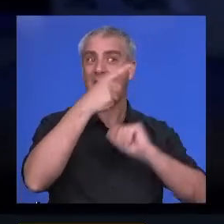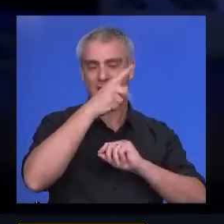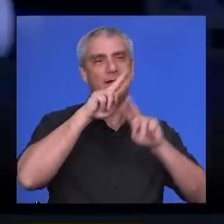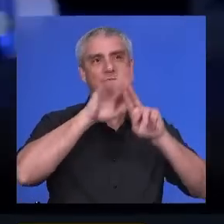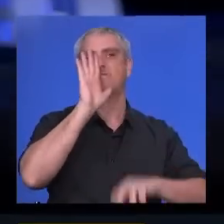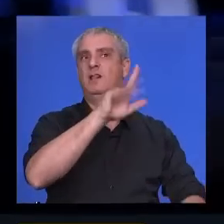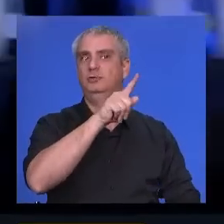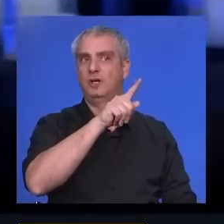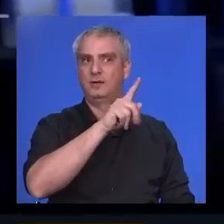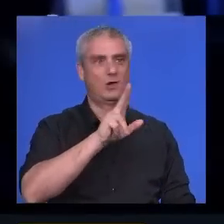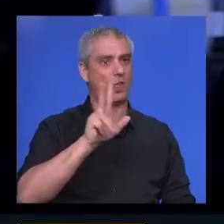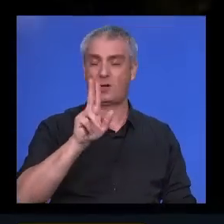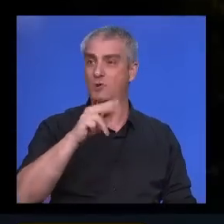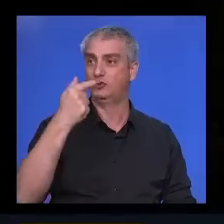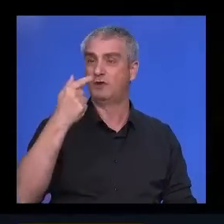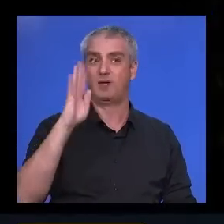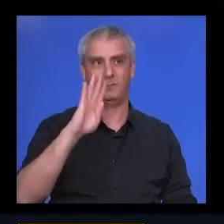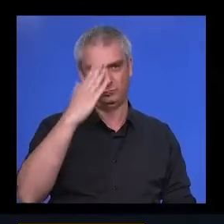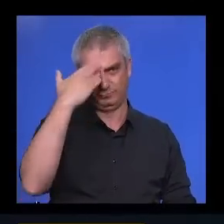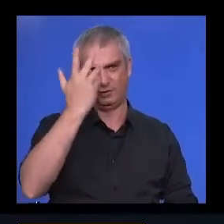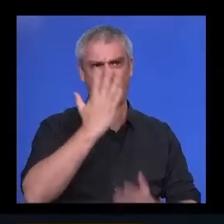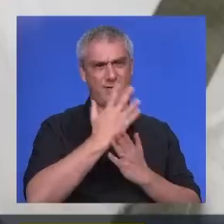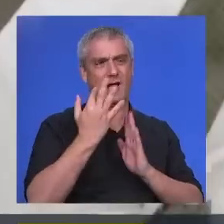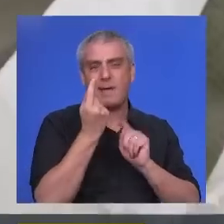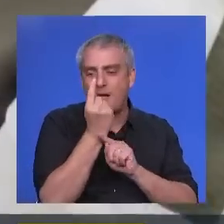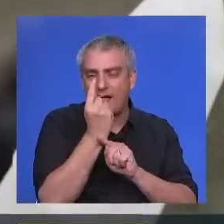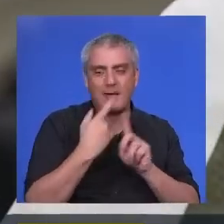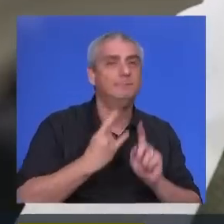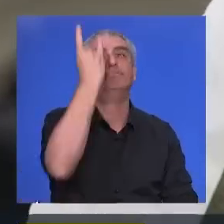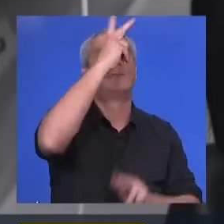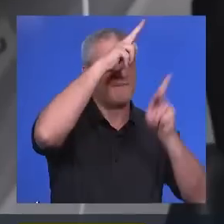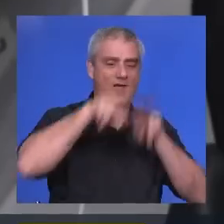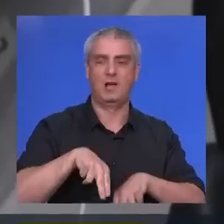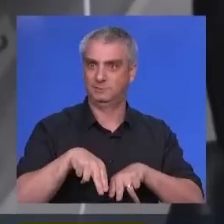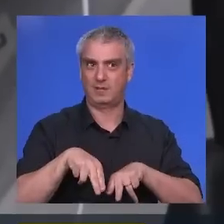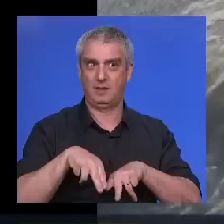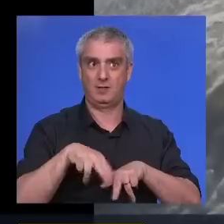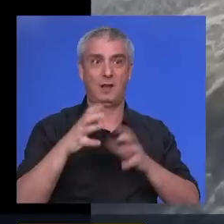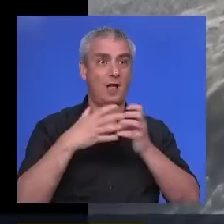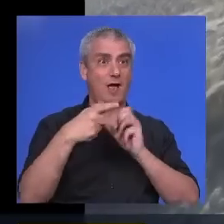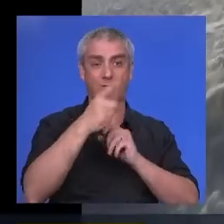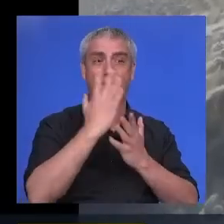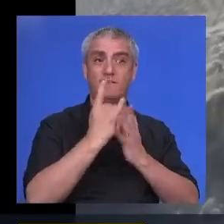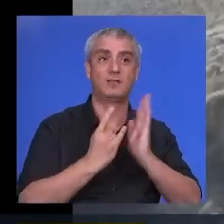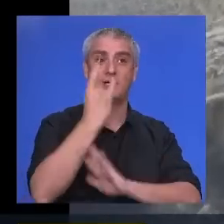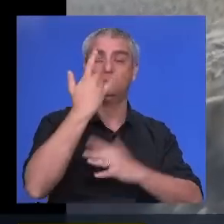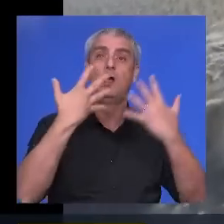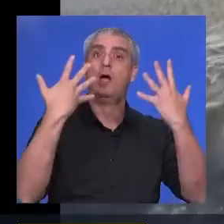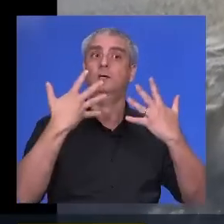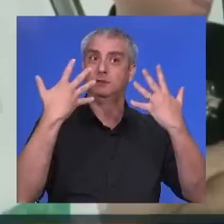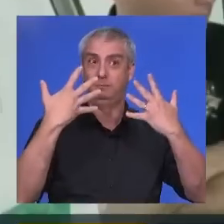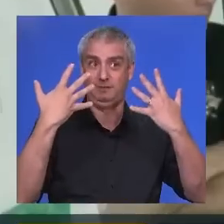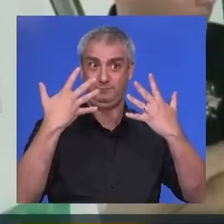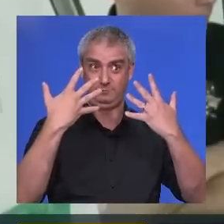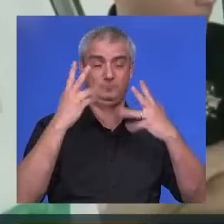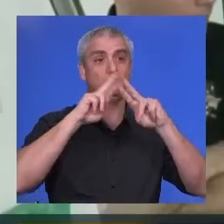ג'ף בזוס מיודענו שטס לכמה רגעים לחלל וחזר, החבורה הזאת טסה במקור לעשרה ימים ונשארה עוד